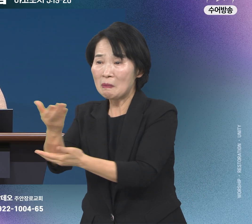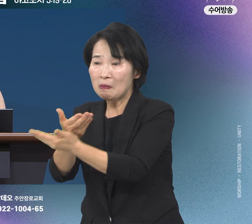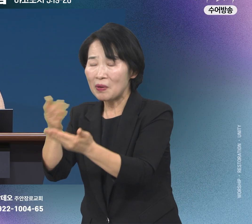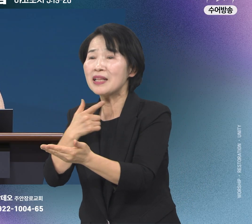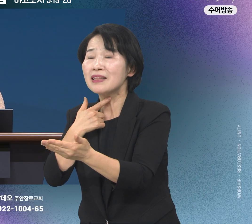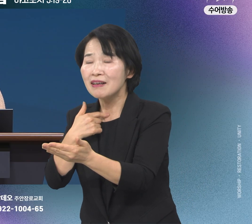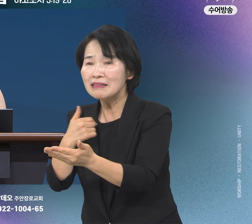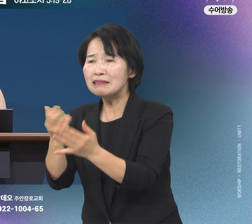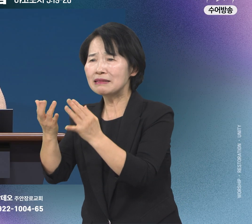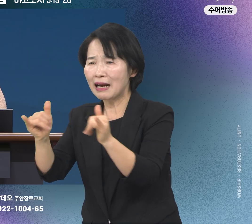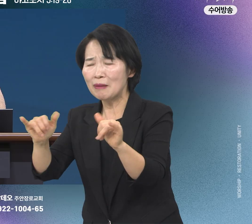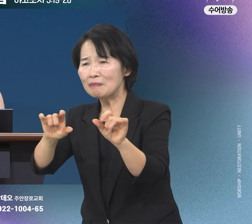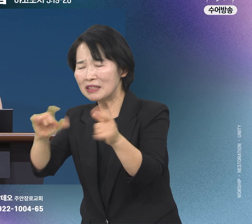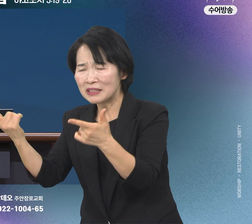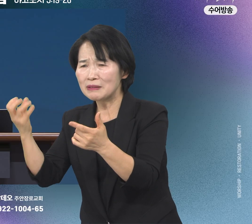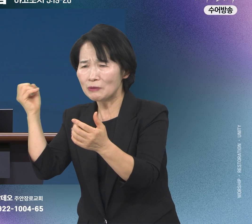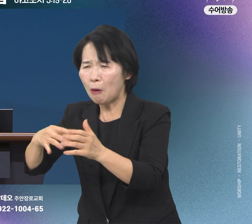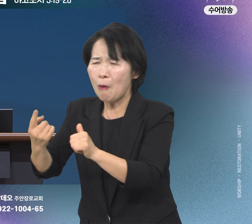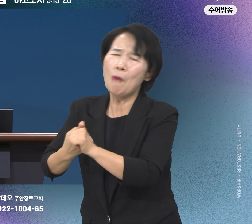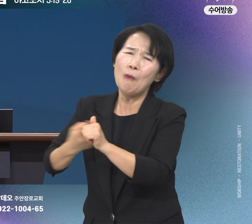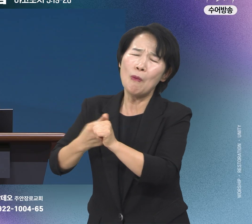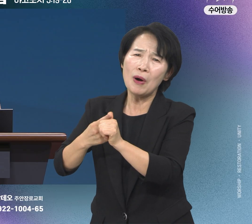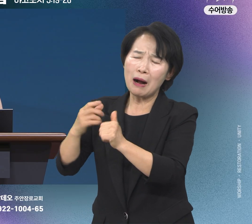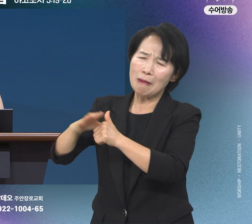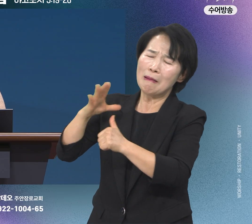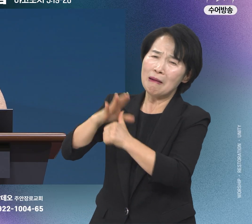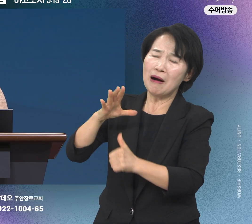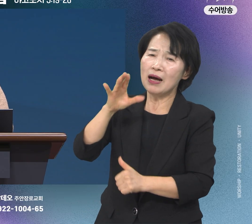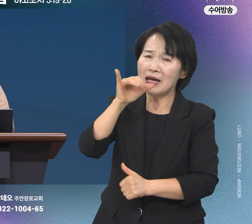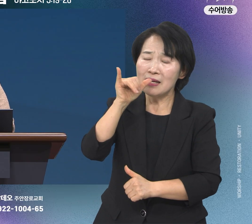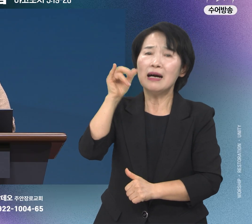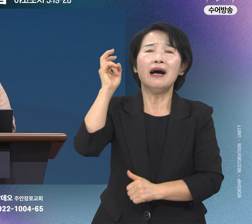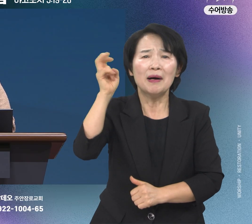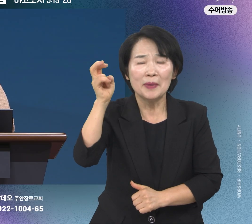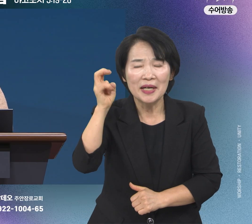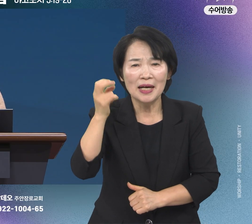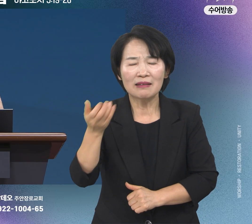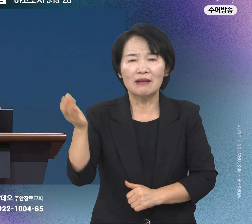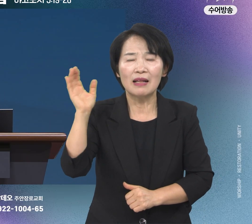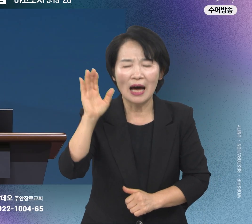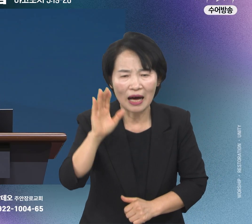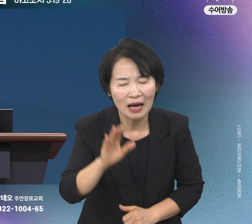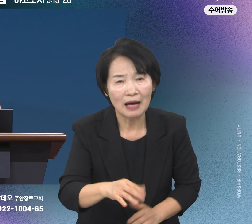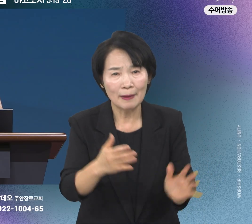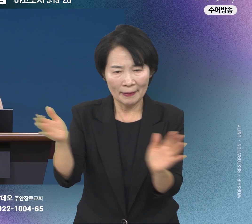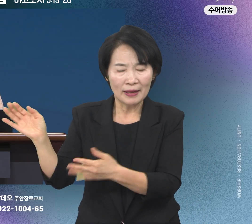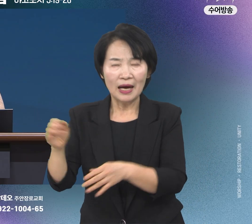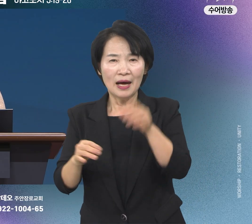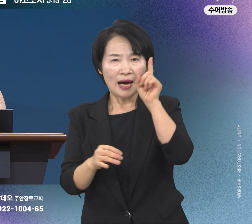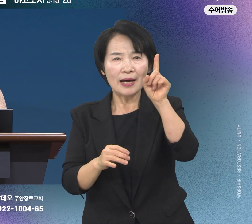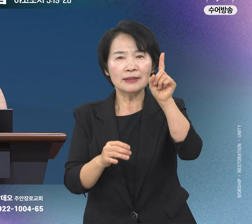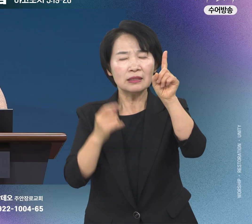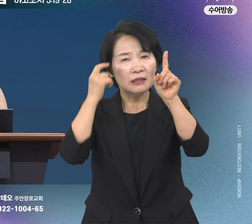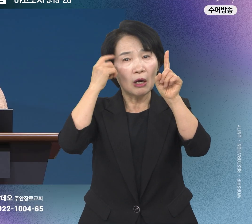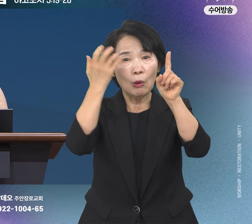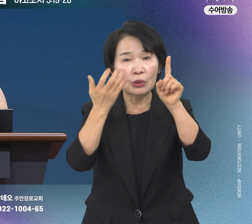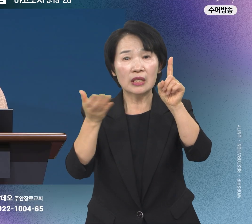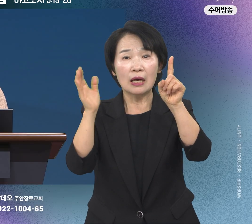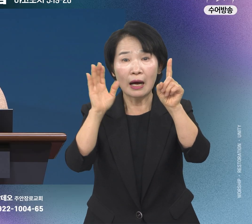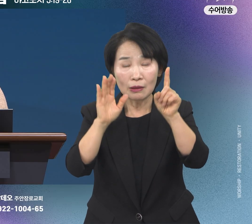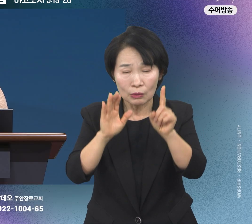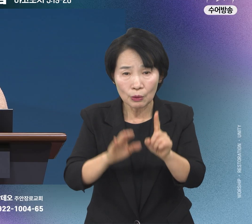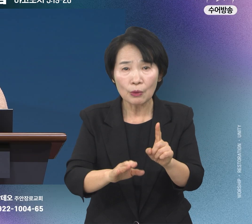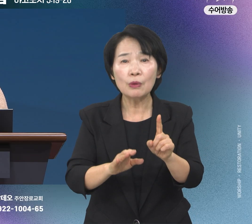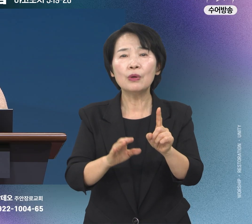사람이라도 단 한 영혼이라도 내 이야기를 통하여서 하나님께 다시 돌아올 수 있다면